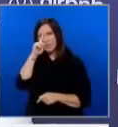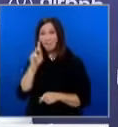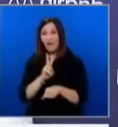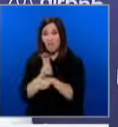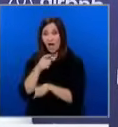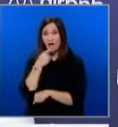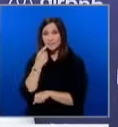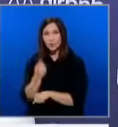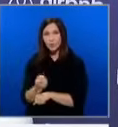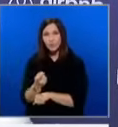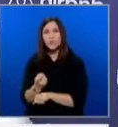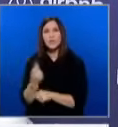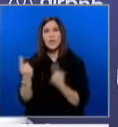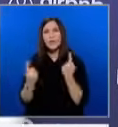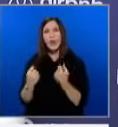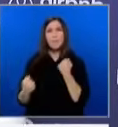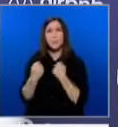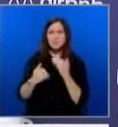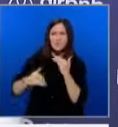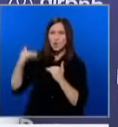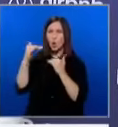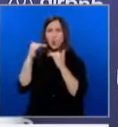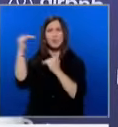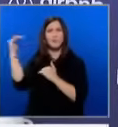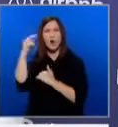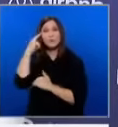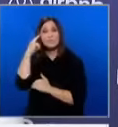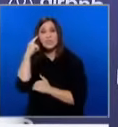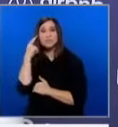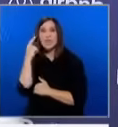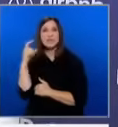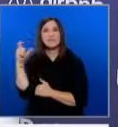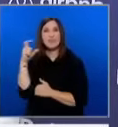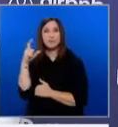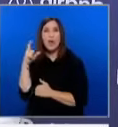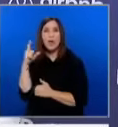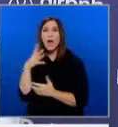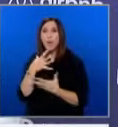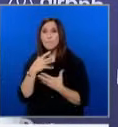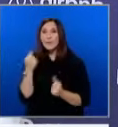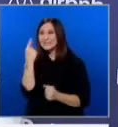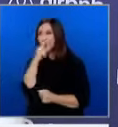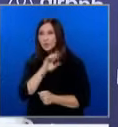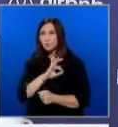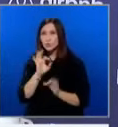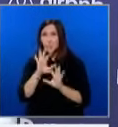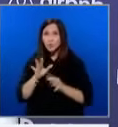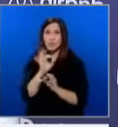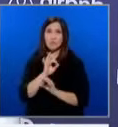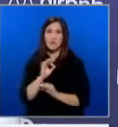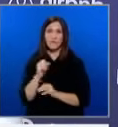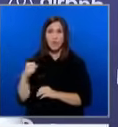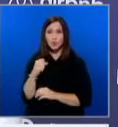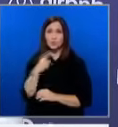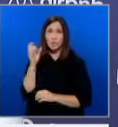години на така, игра бокс на високо ниво, мисля, че Светлана обезличи, не получи почти никакви удари, на 100%